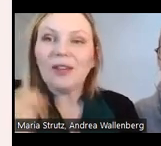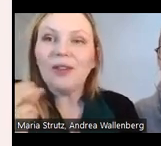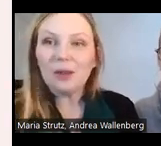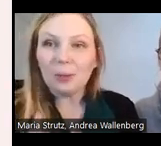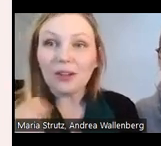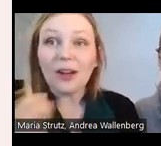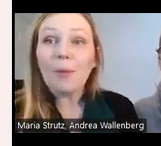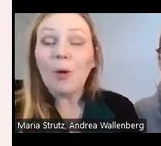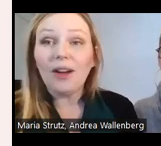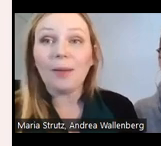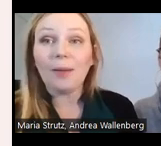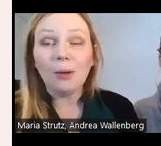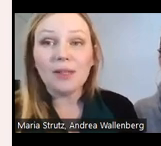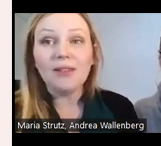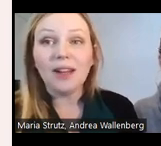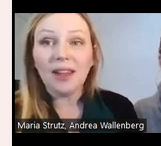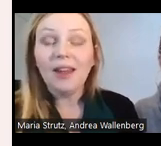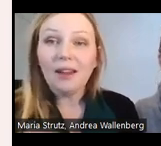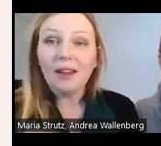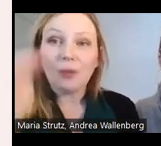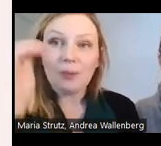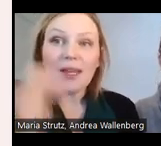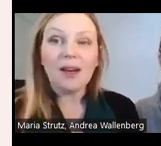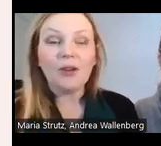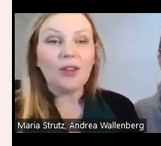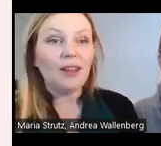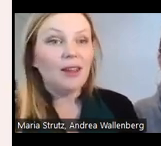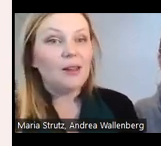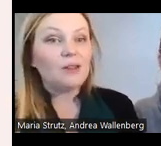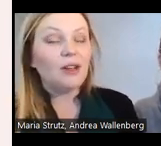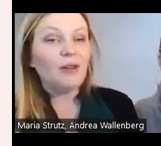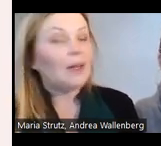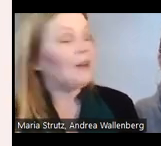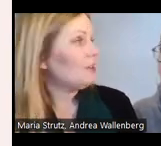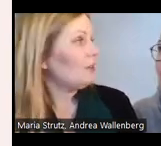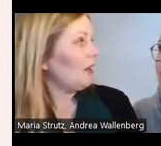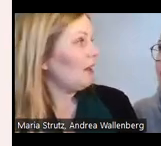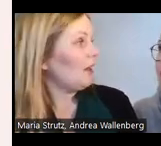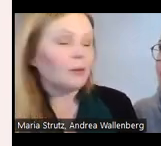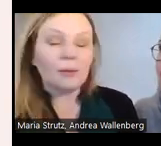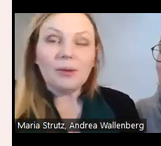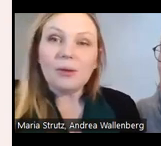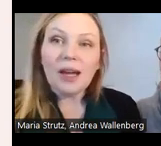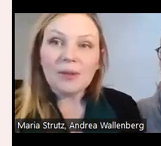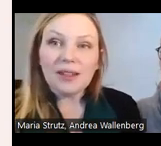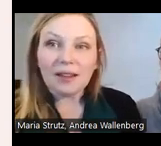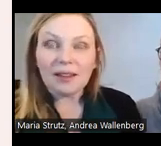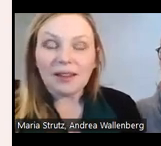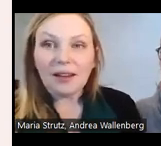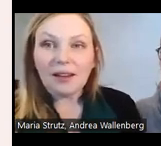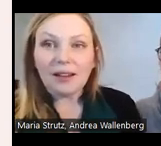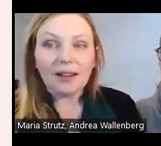liksom ett kvitto på att jag kan påverka min omgivning. Jag kan få mer av någonting. Så det är ju verkligen ett sånt tecken som går